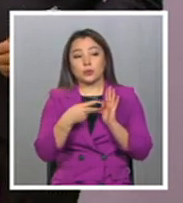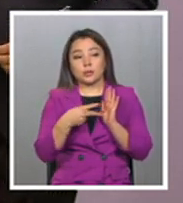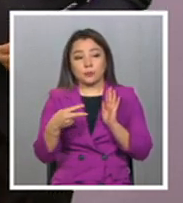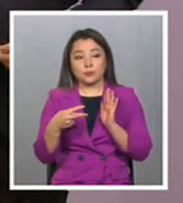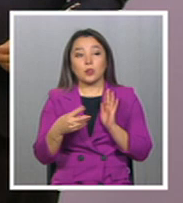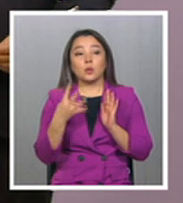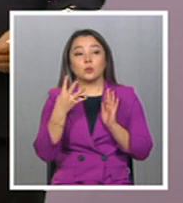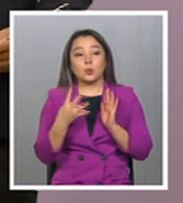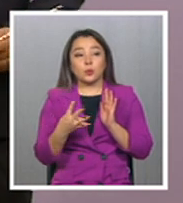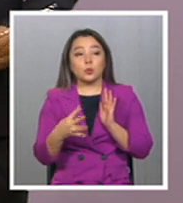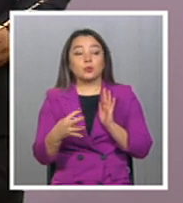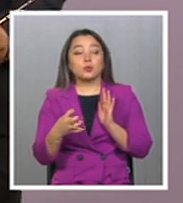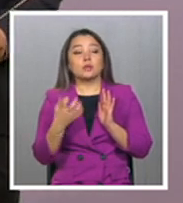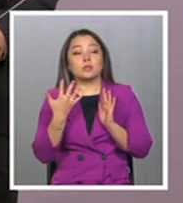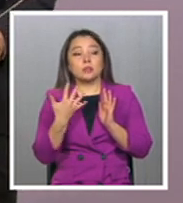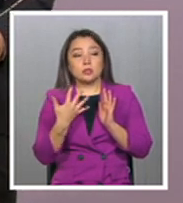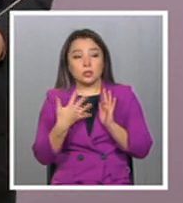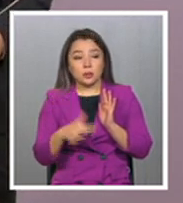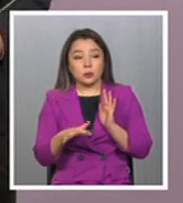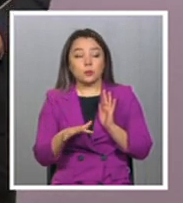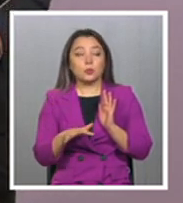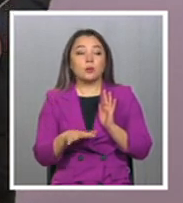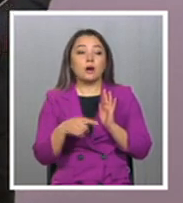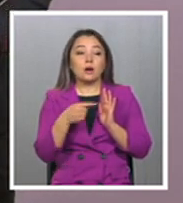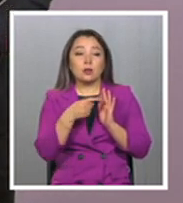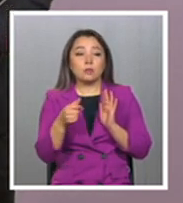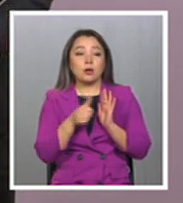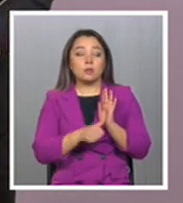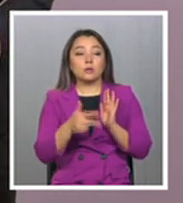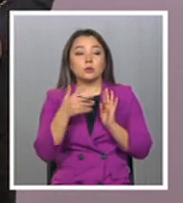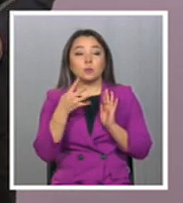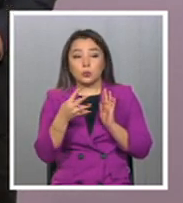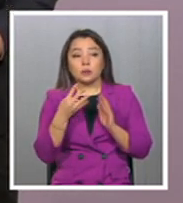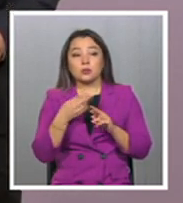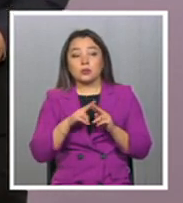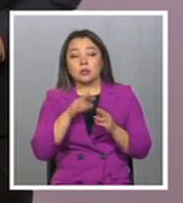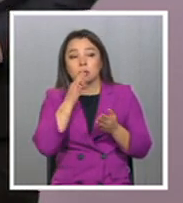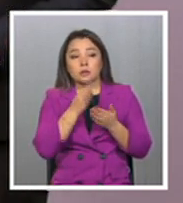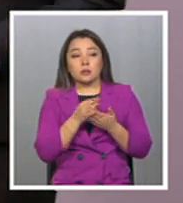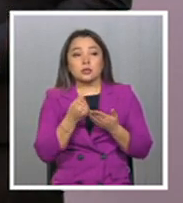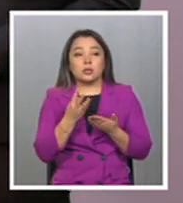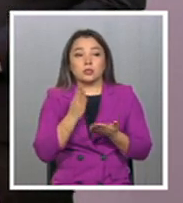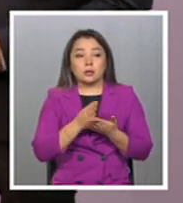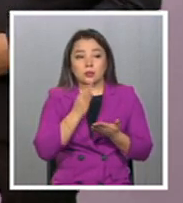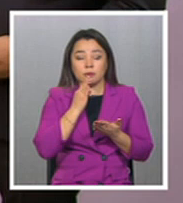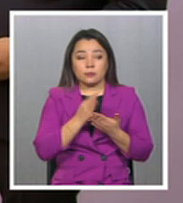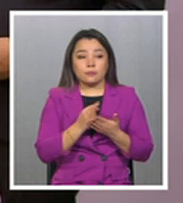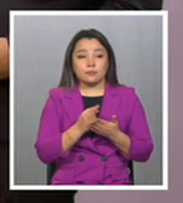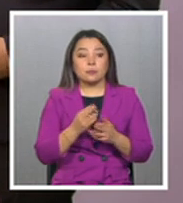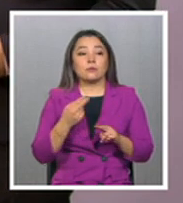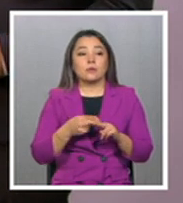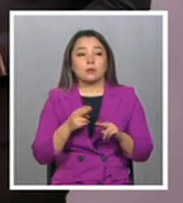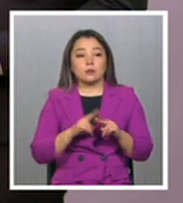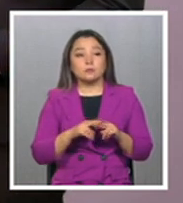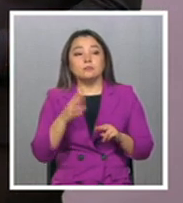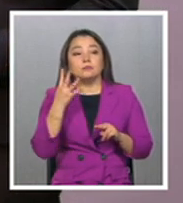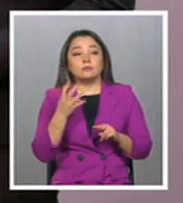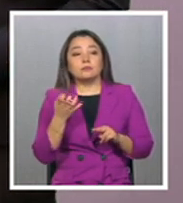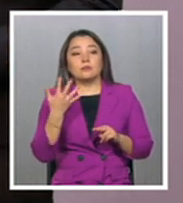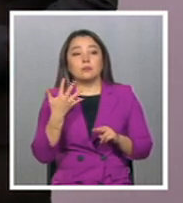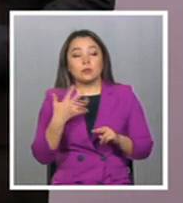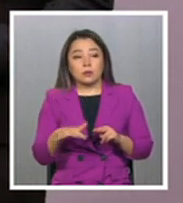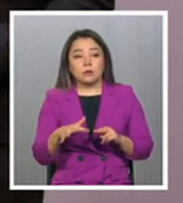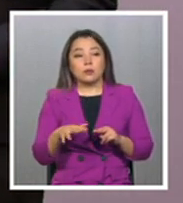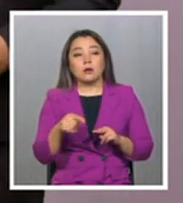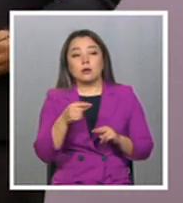мен 64-тің айырмасы нешеге тең? Дұрыс айтасыңдар. 450 мен